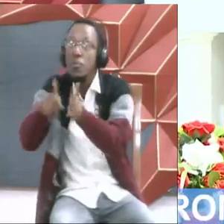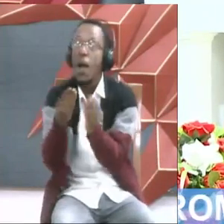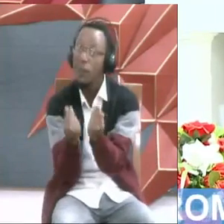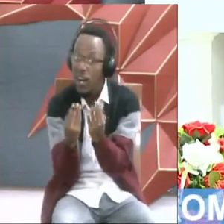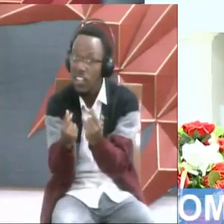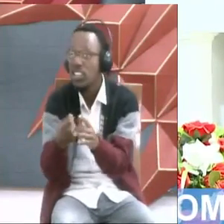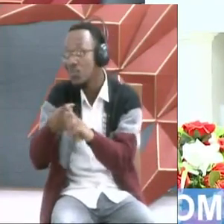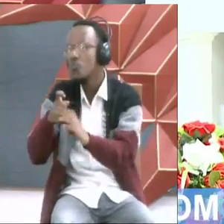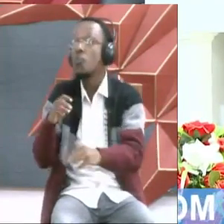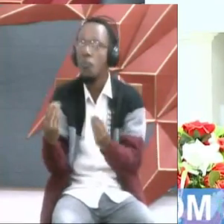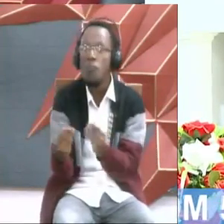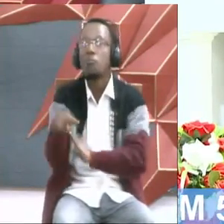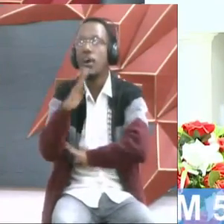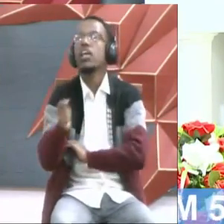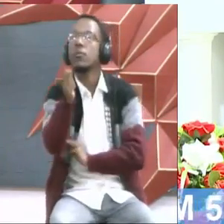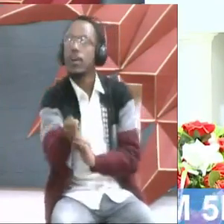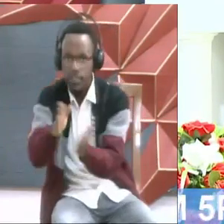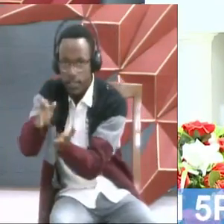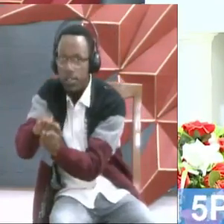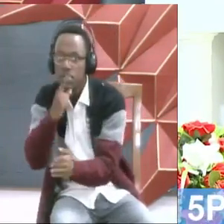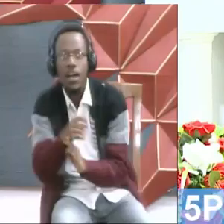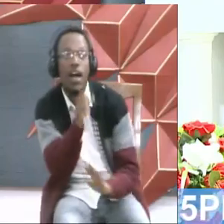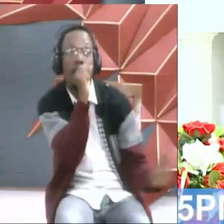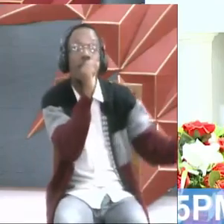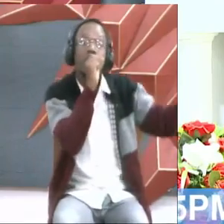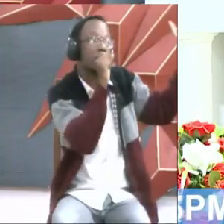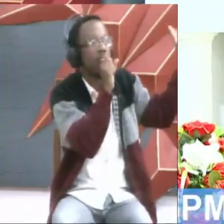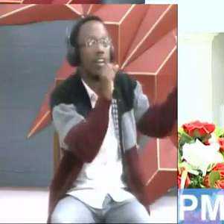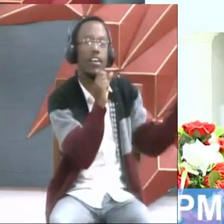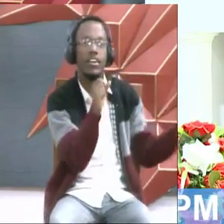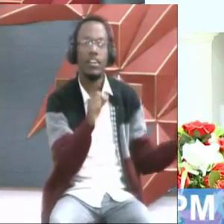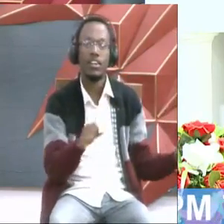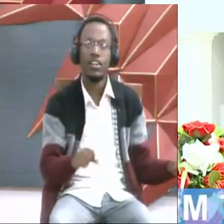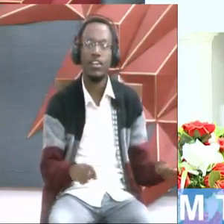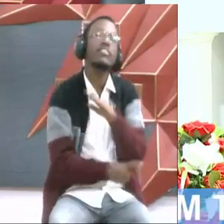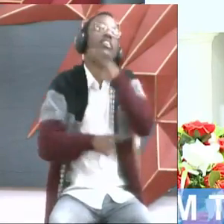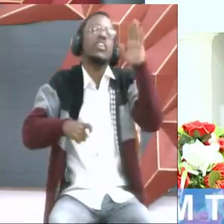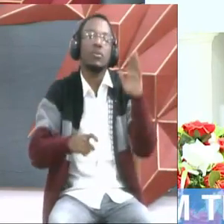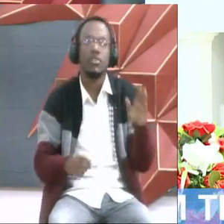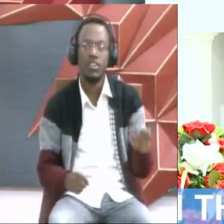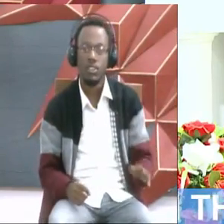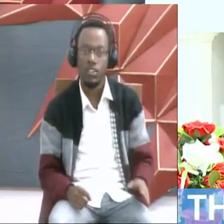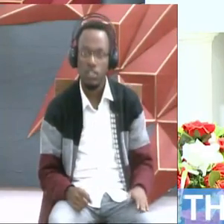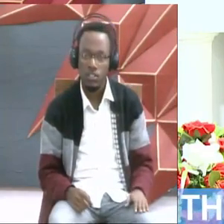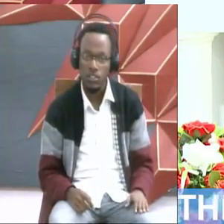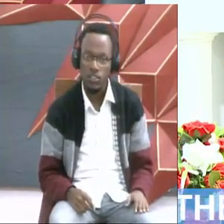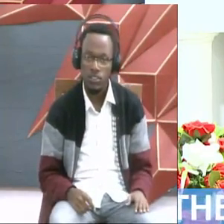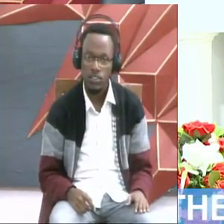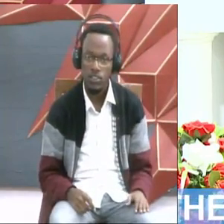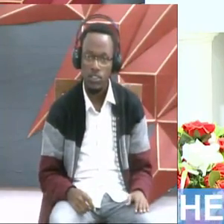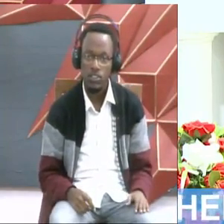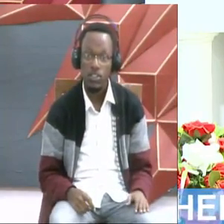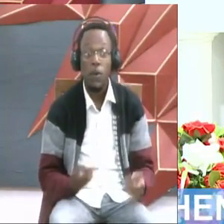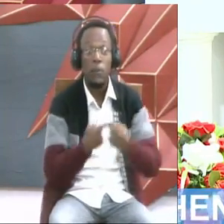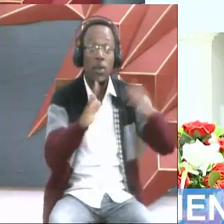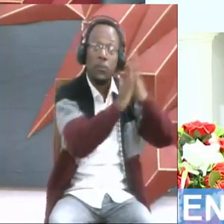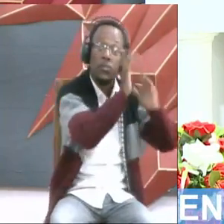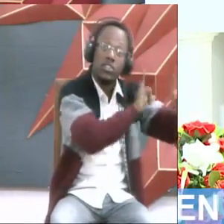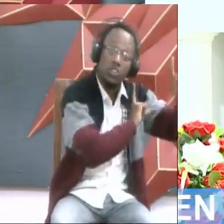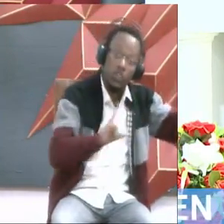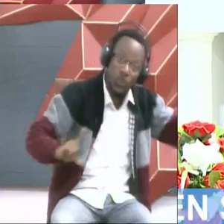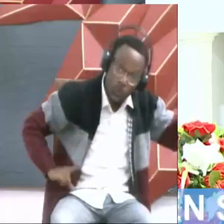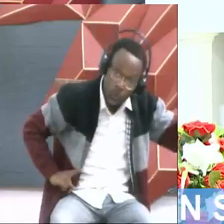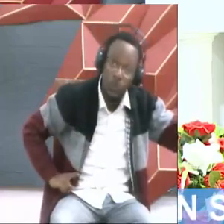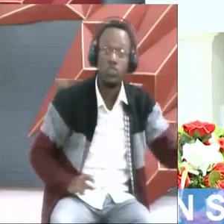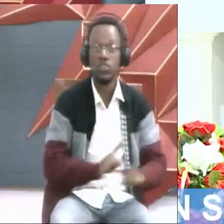y'imana isumba byose muce mvuga ngo haleluya ngo frere ntabwo nihashimwe umwami wacu